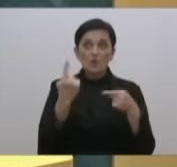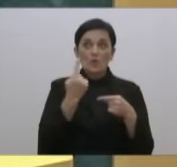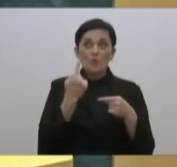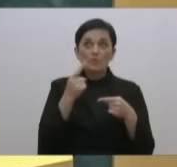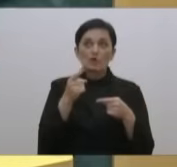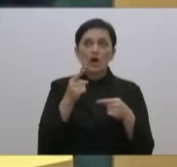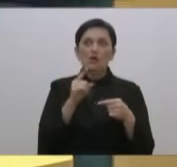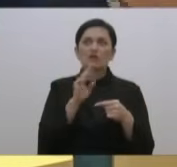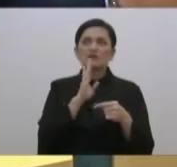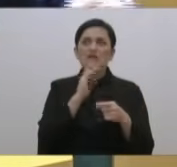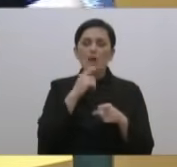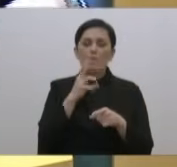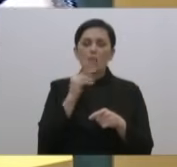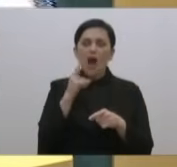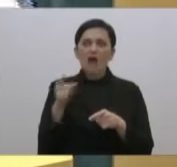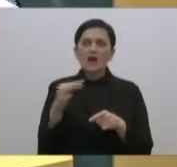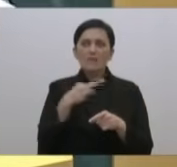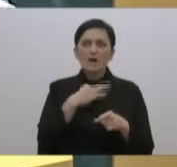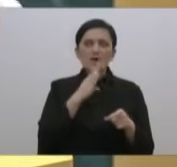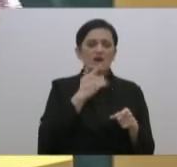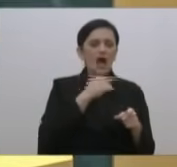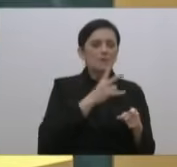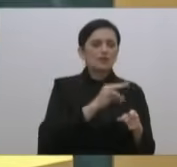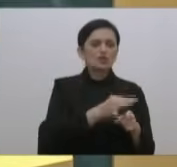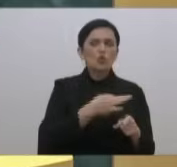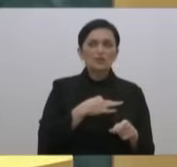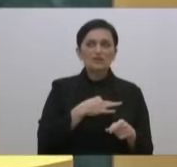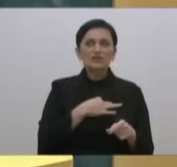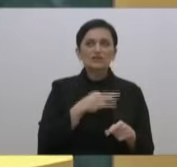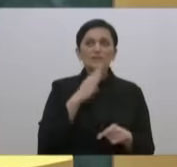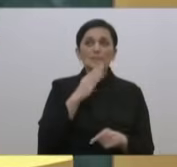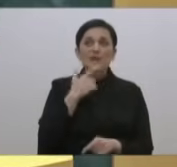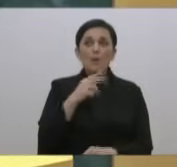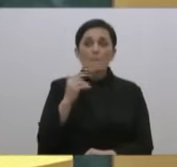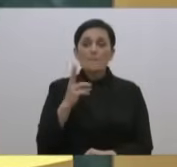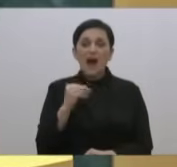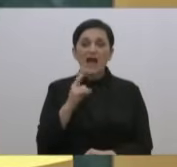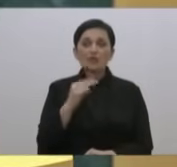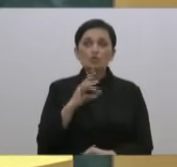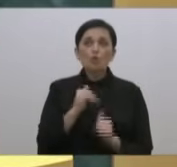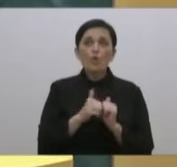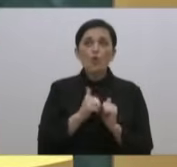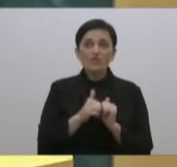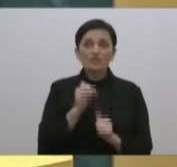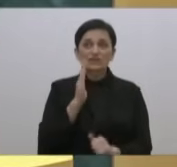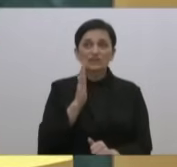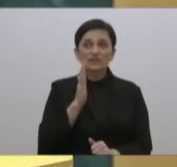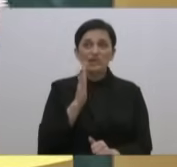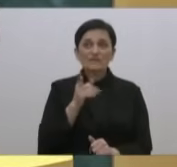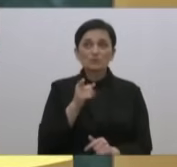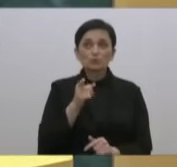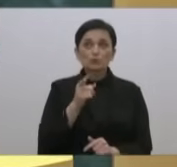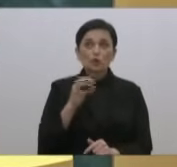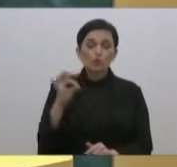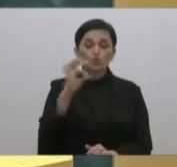კურსზე პიაშიკებს აცილეს. Calbatonმა Makam მითხრა, Calbatonმა Ninom მითხრა. Calbatoni Maka და Calbatoni Nino ყოველთვის იქნება. Manam